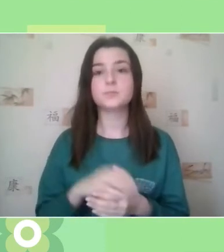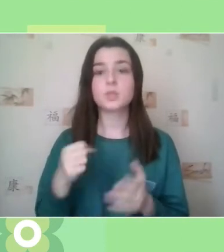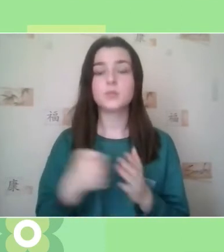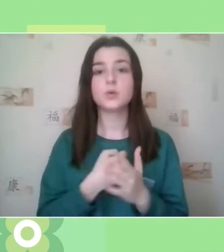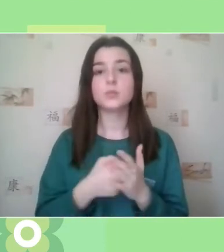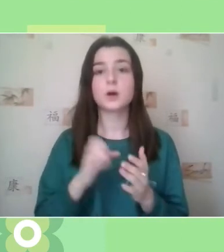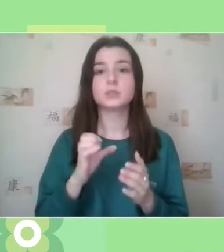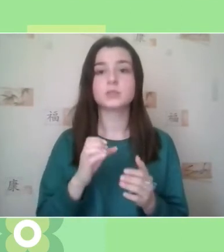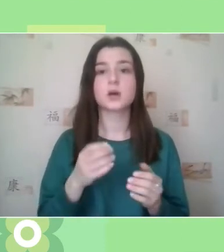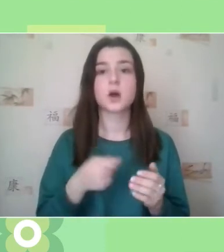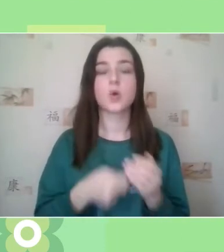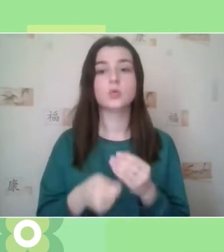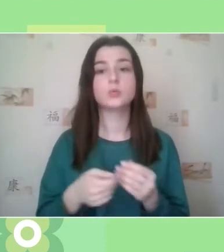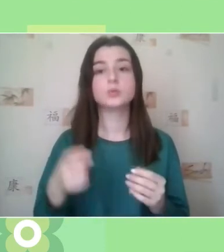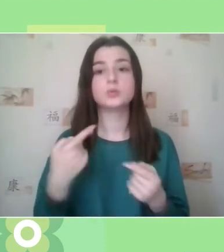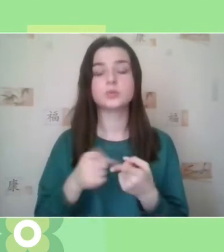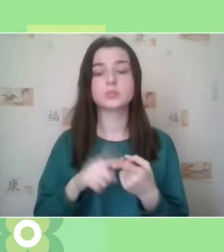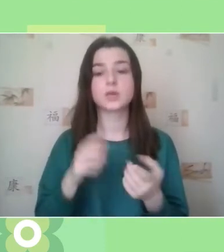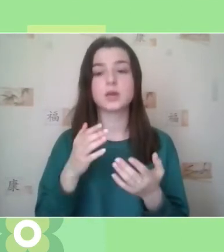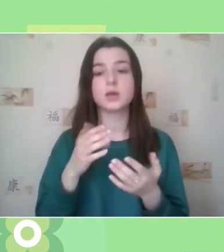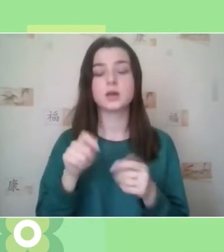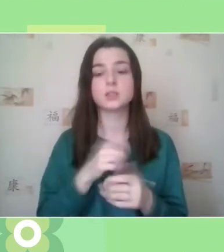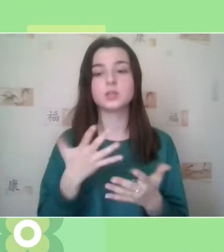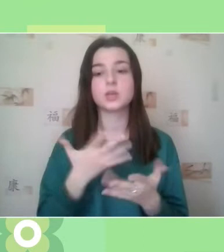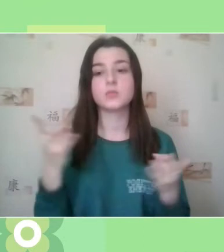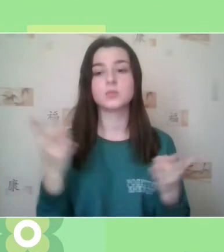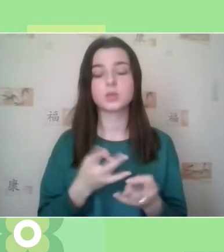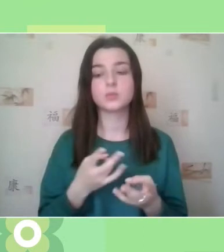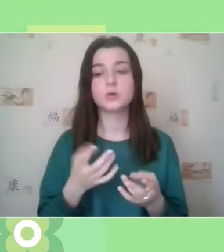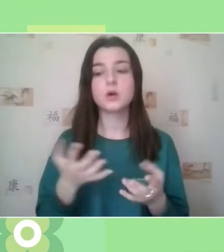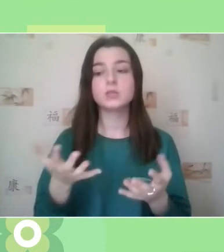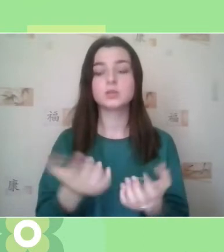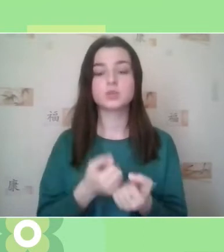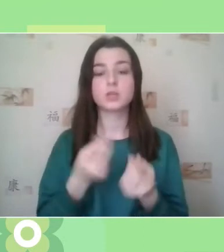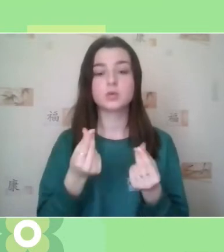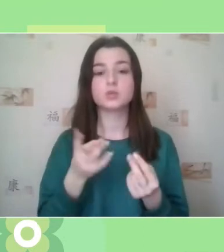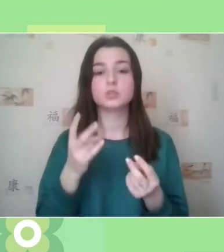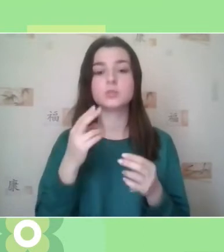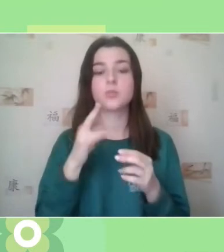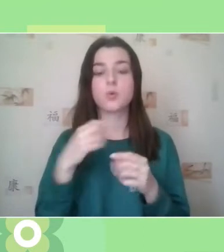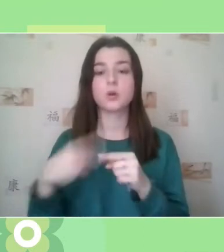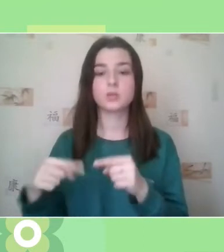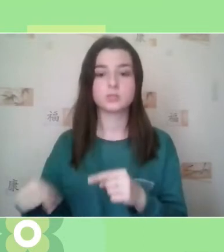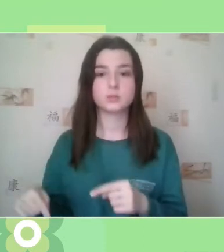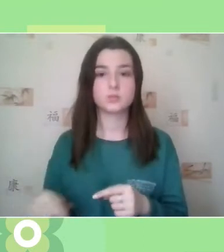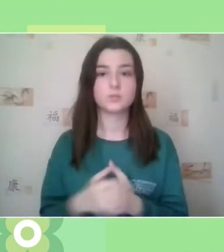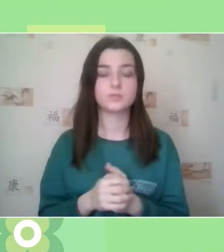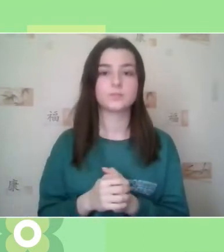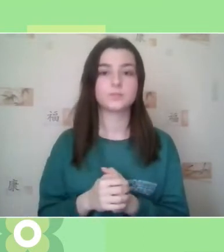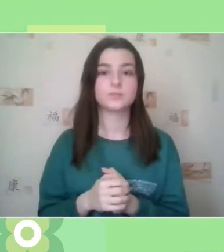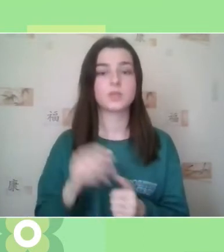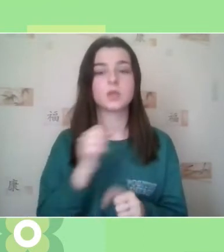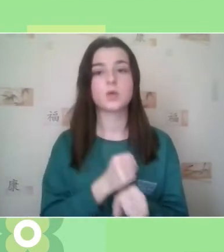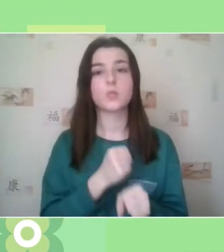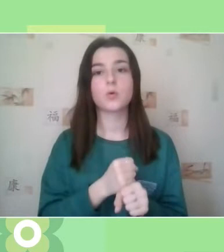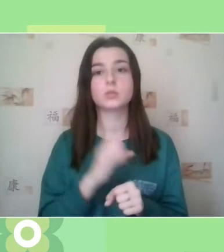які треба пояснювати по-різному, і речі, на які треба залучати кошти по-різному. Я би навіть сказала, що робота